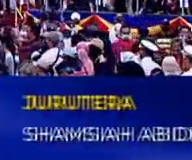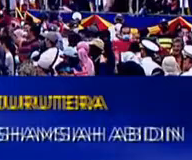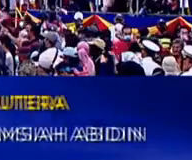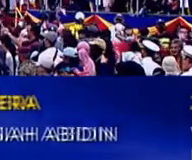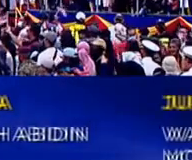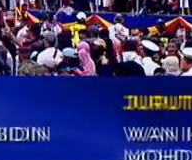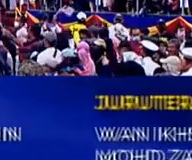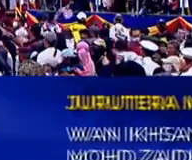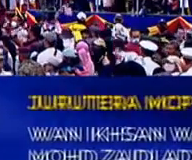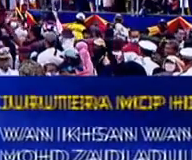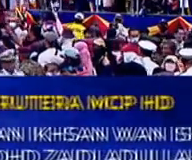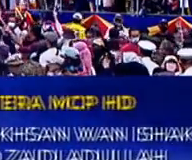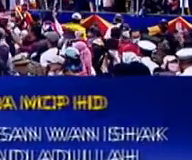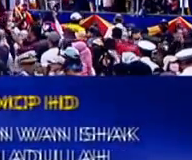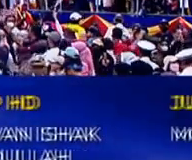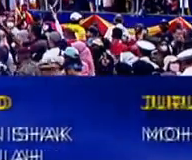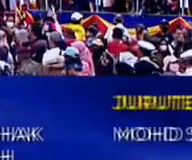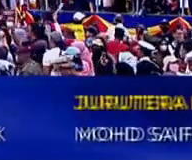Keluarga Malaysia.